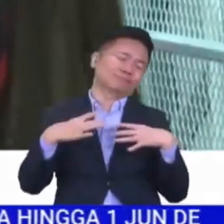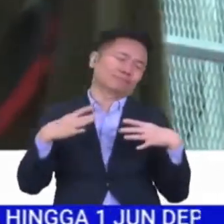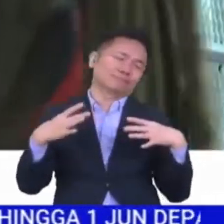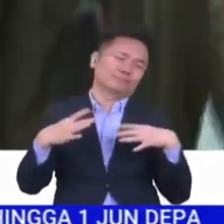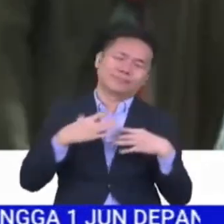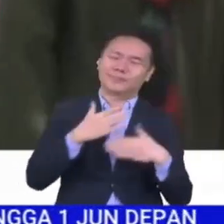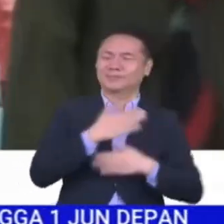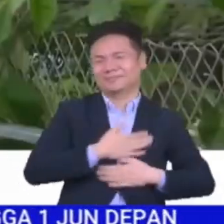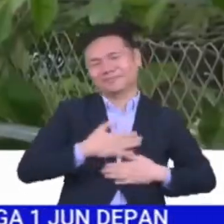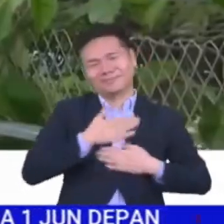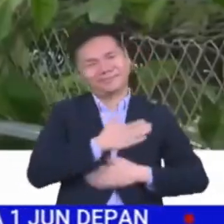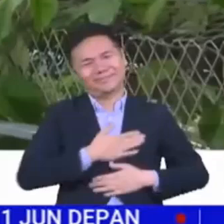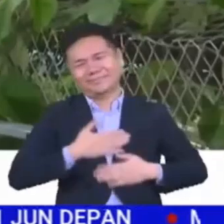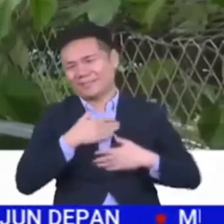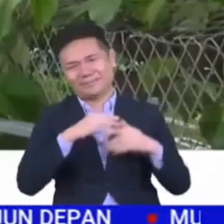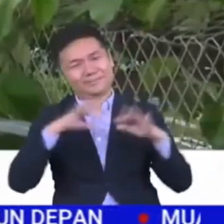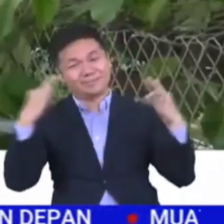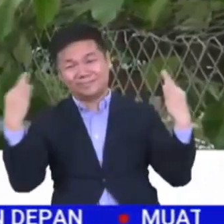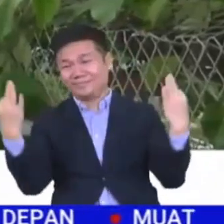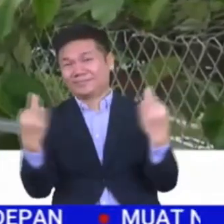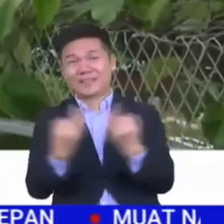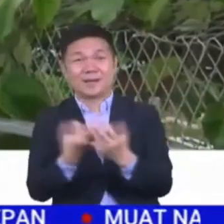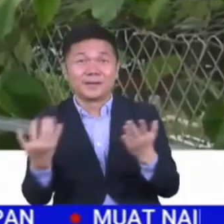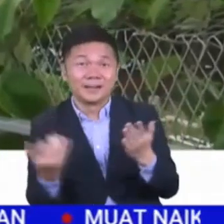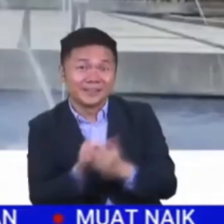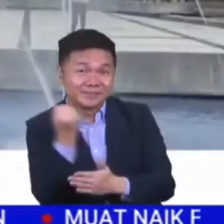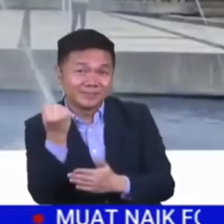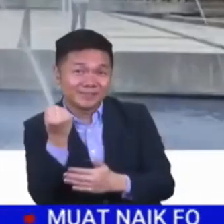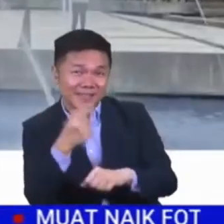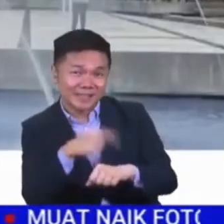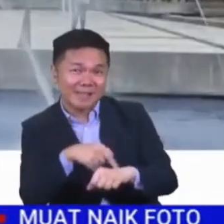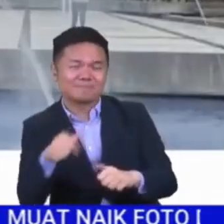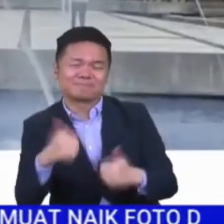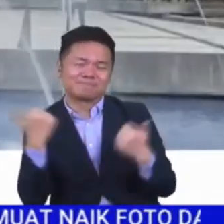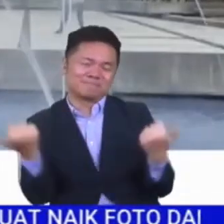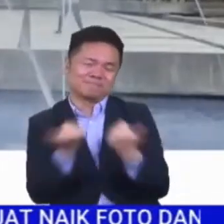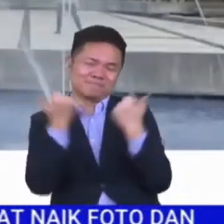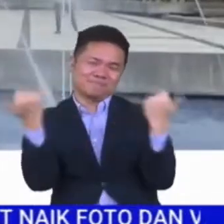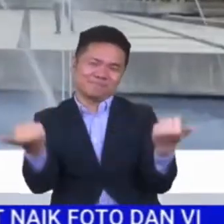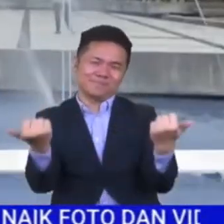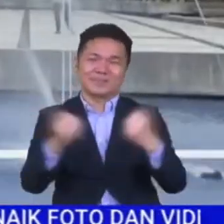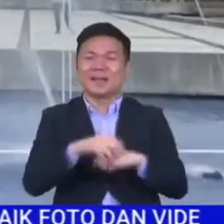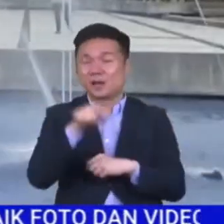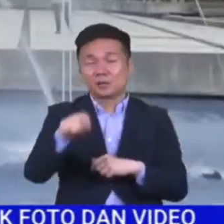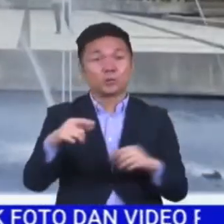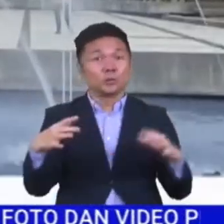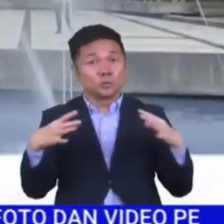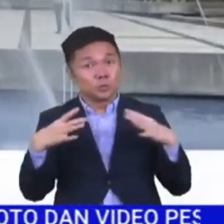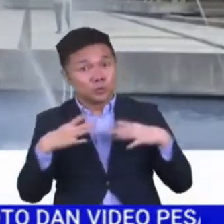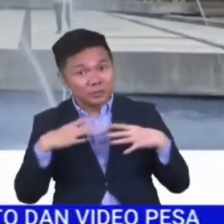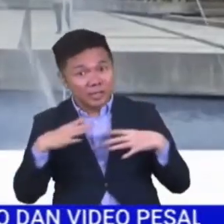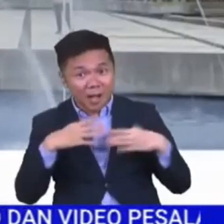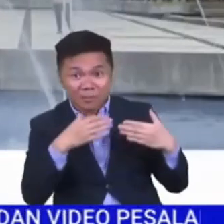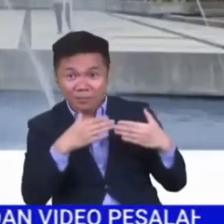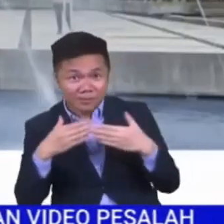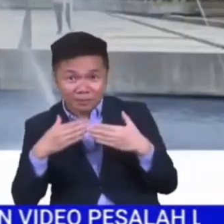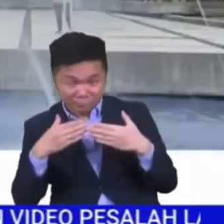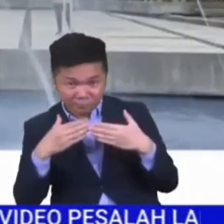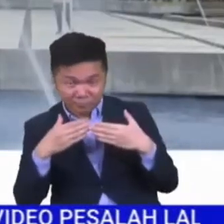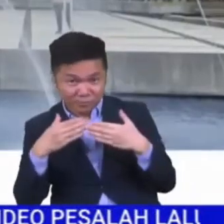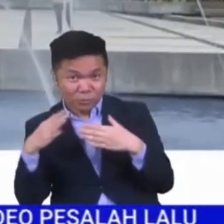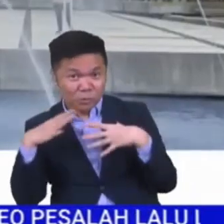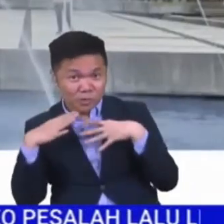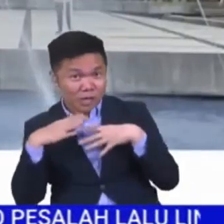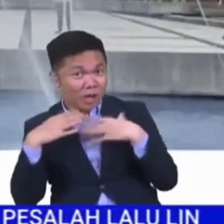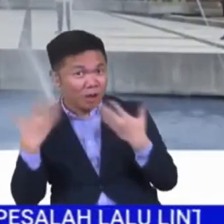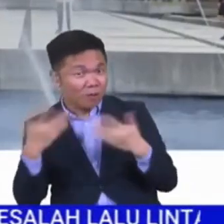tercinta, lebih-lebih lagi pada musim perayaan. Anda sambung cuti raya atau kembali bekerja?